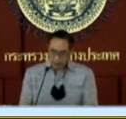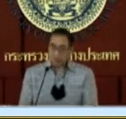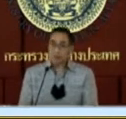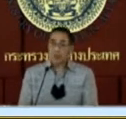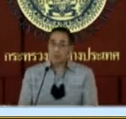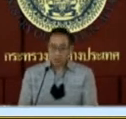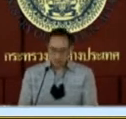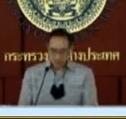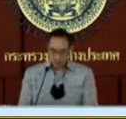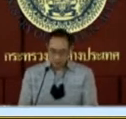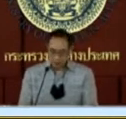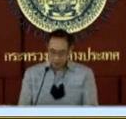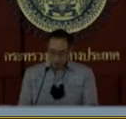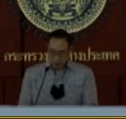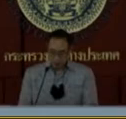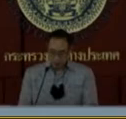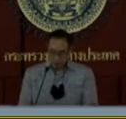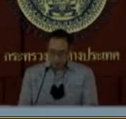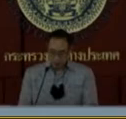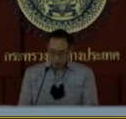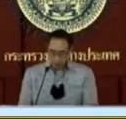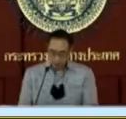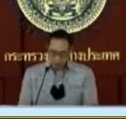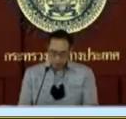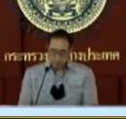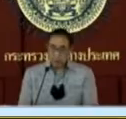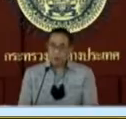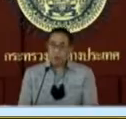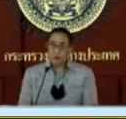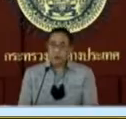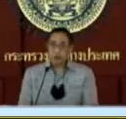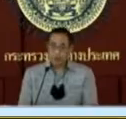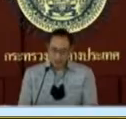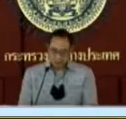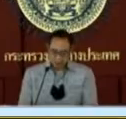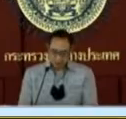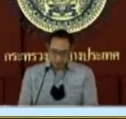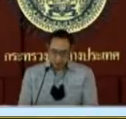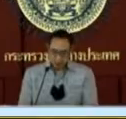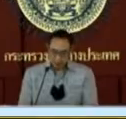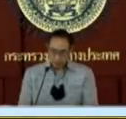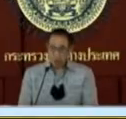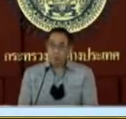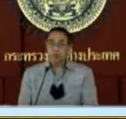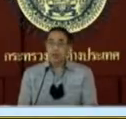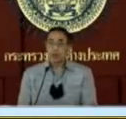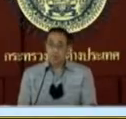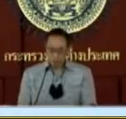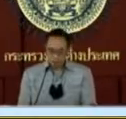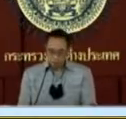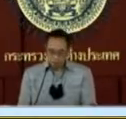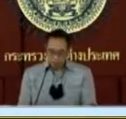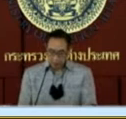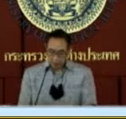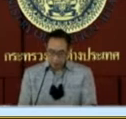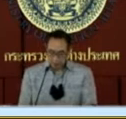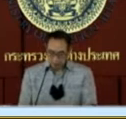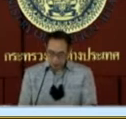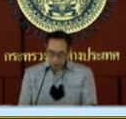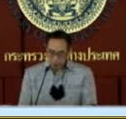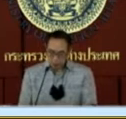ครับผู้ฝึกงานชาวต่างชาตินะครับเรียกว่า technical trainees นะครับสามารถขอวีซ่าเดินท